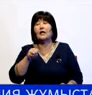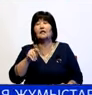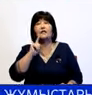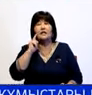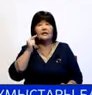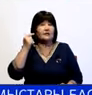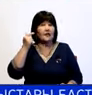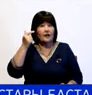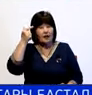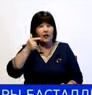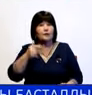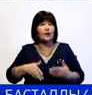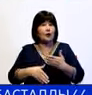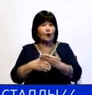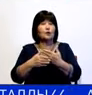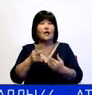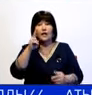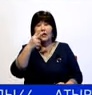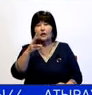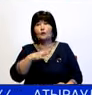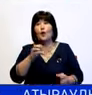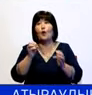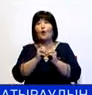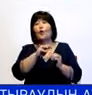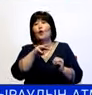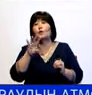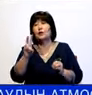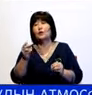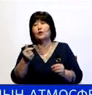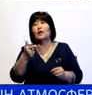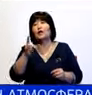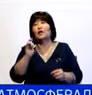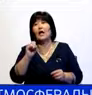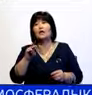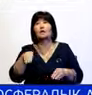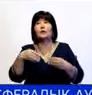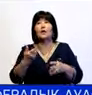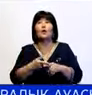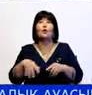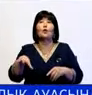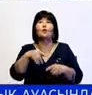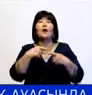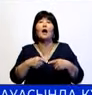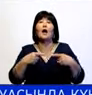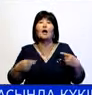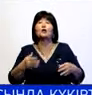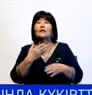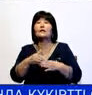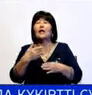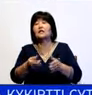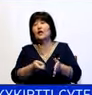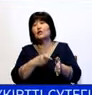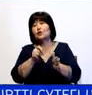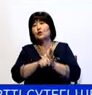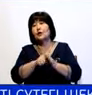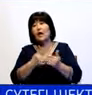40 жасқа дейін қолдау үшін уже 2 жыл болды. Біз 10 миллион көлемінде грант беріп келе жатырмыз. Өңірдің әр түрлі салаларының зерттеуге